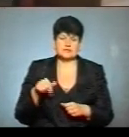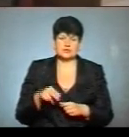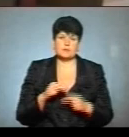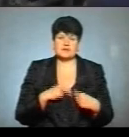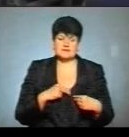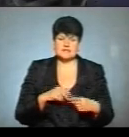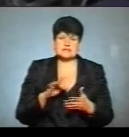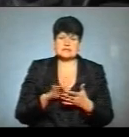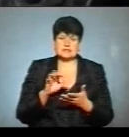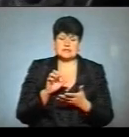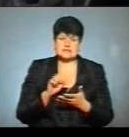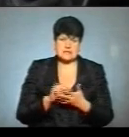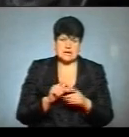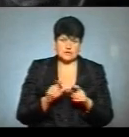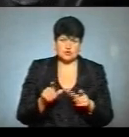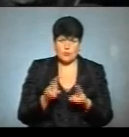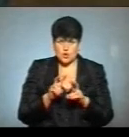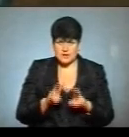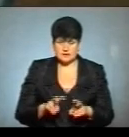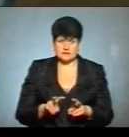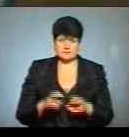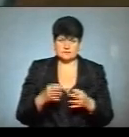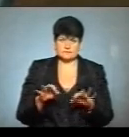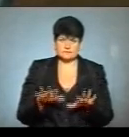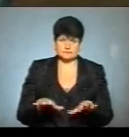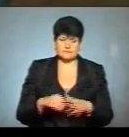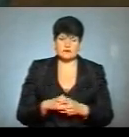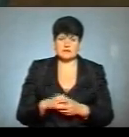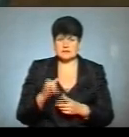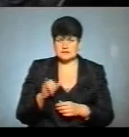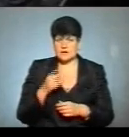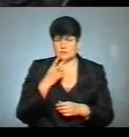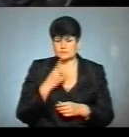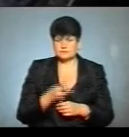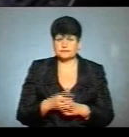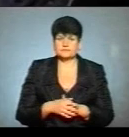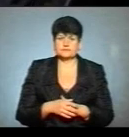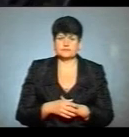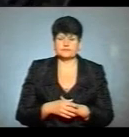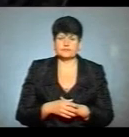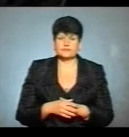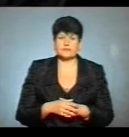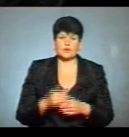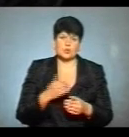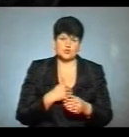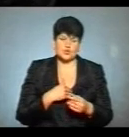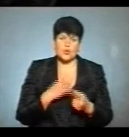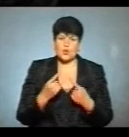зайнятості Галини Приступи, щоб розглянути вакансії. Зараз я гляну. Хочу одержати консультацію